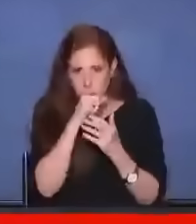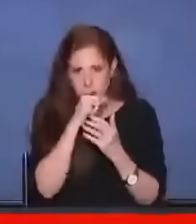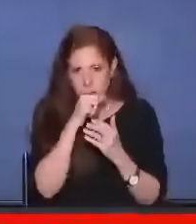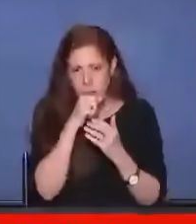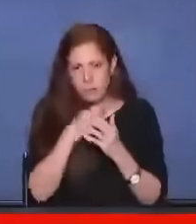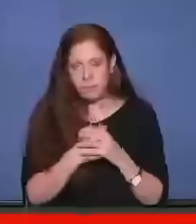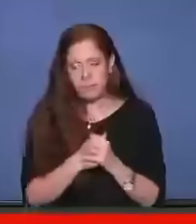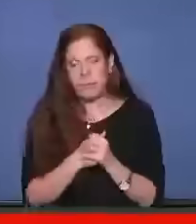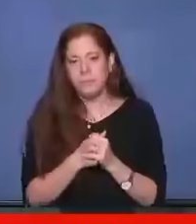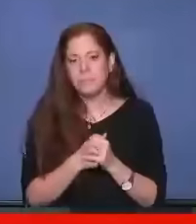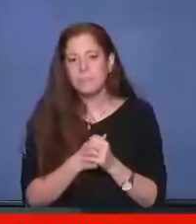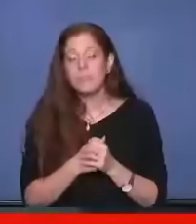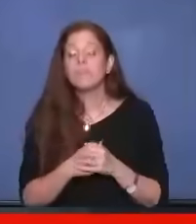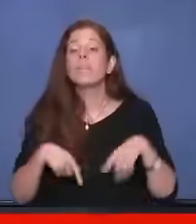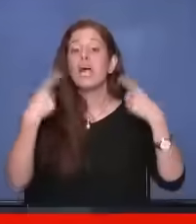היום ה5